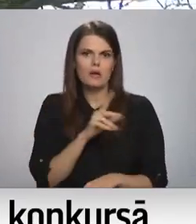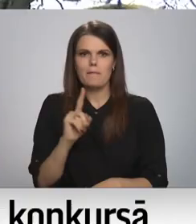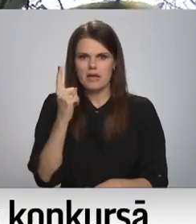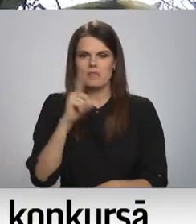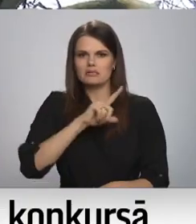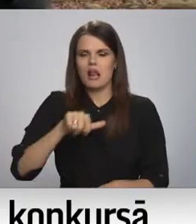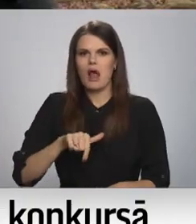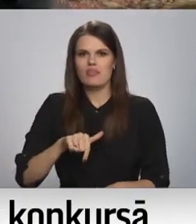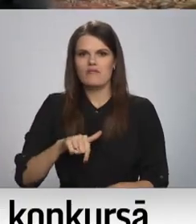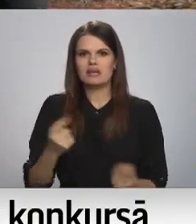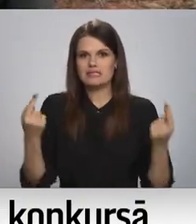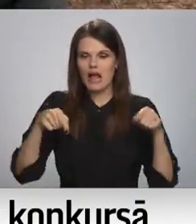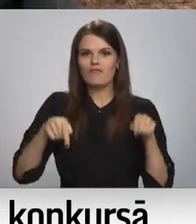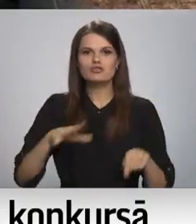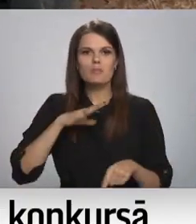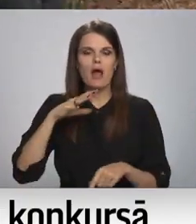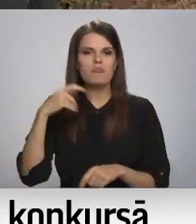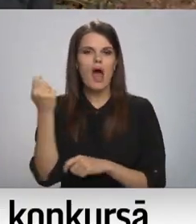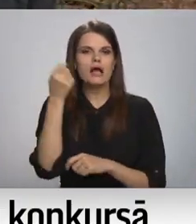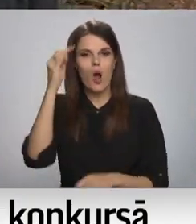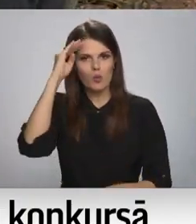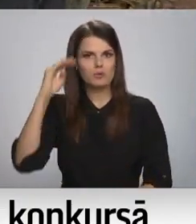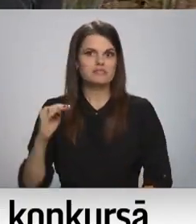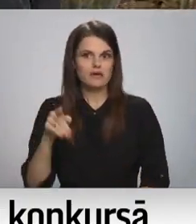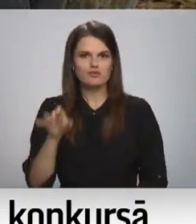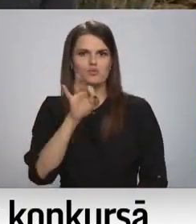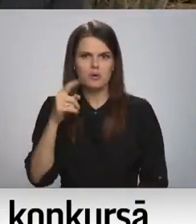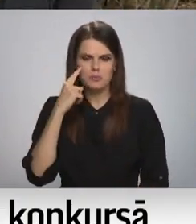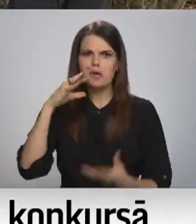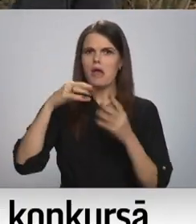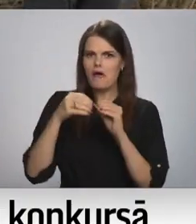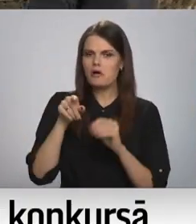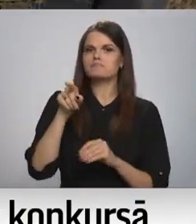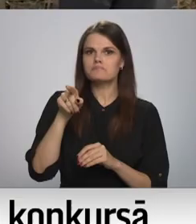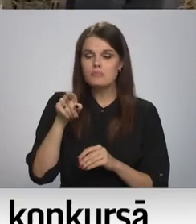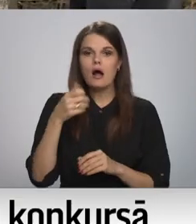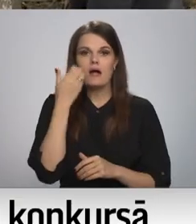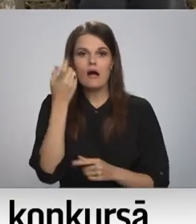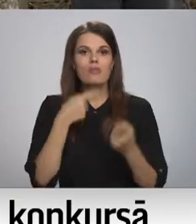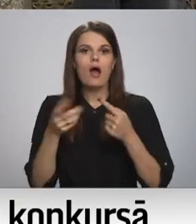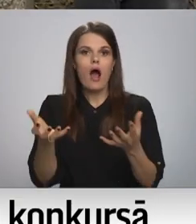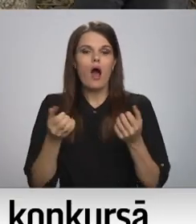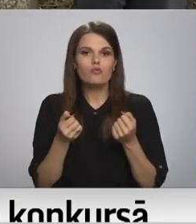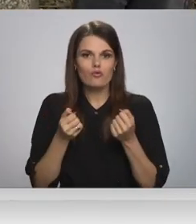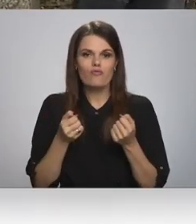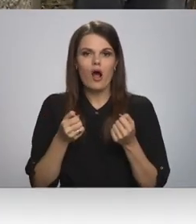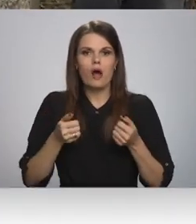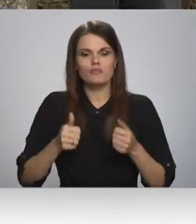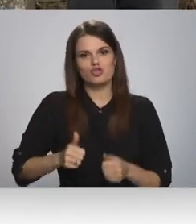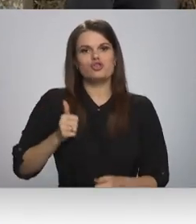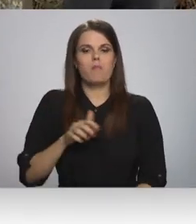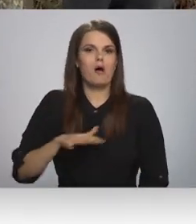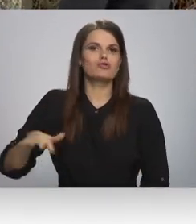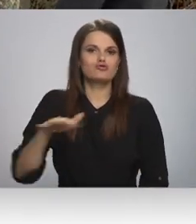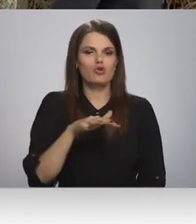laikā gan zēns. Viņš šeit to ozolu bija ievērojis. Un tad, kad mēs atguvām savu dzimtas īpašumu meģņus